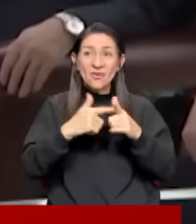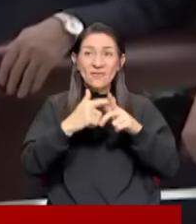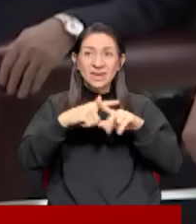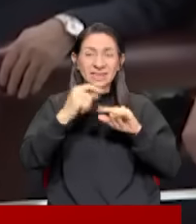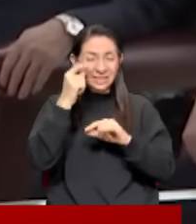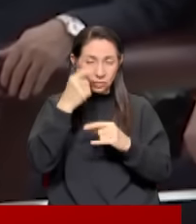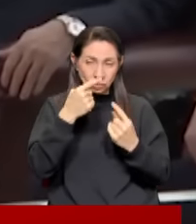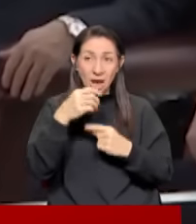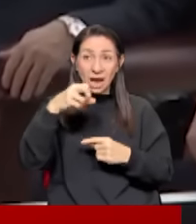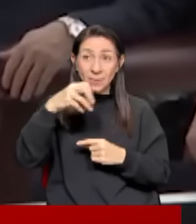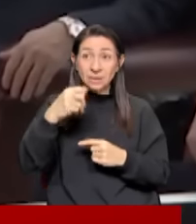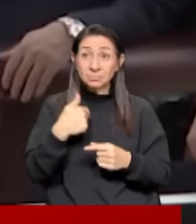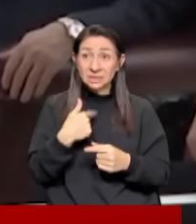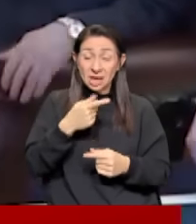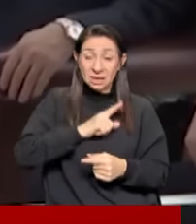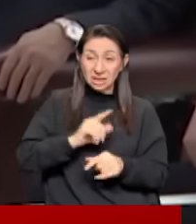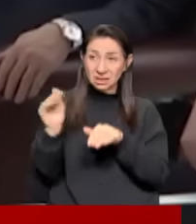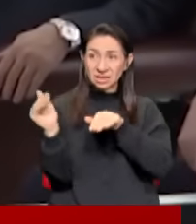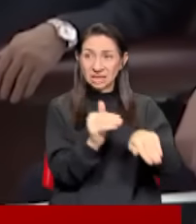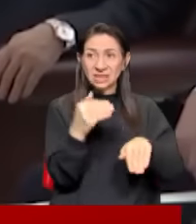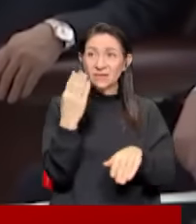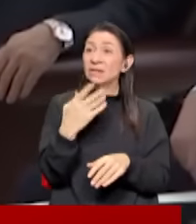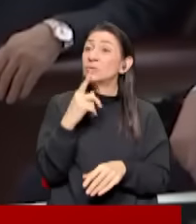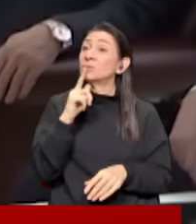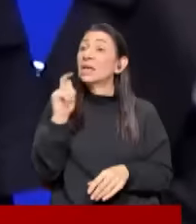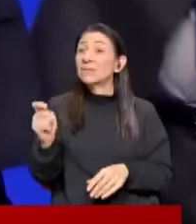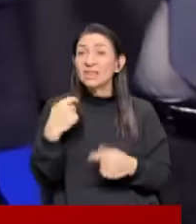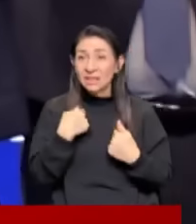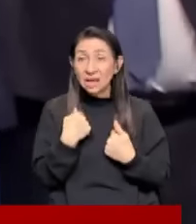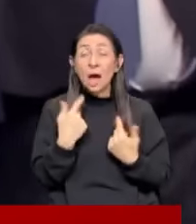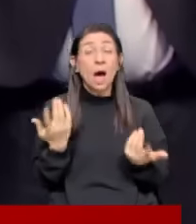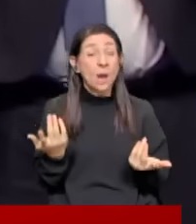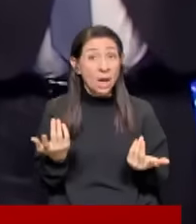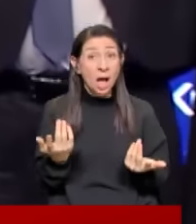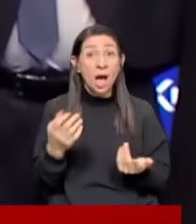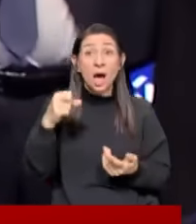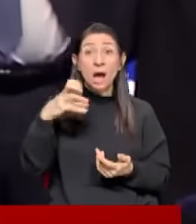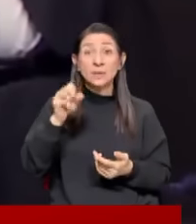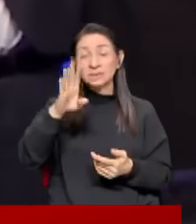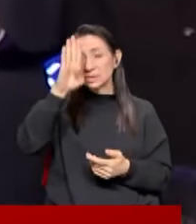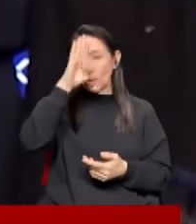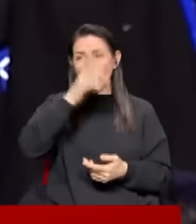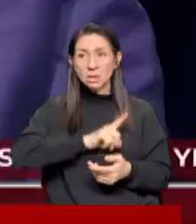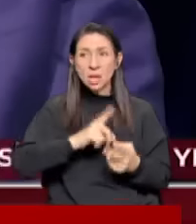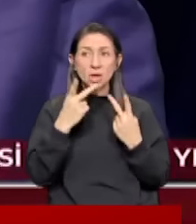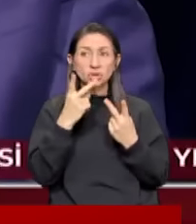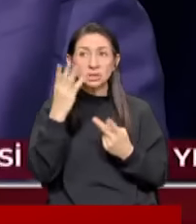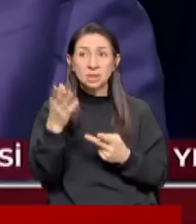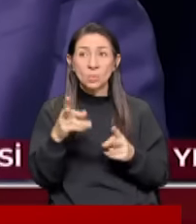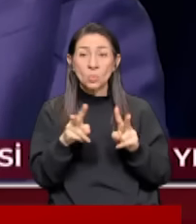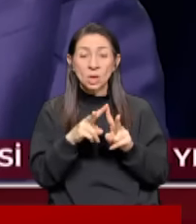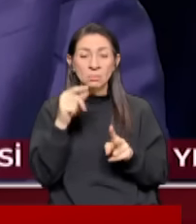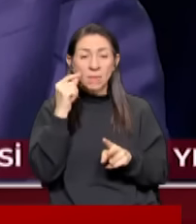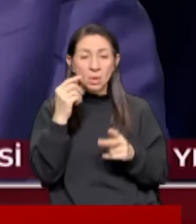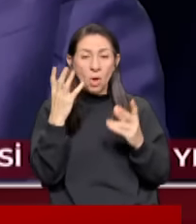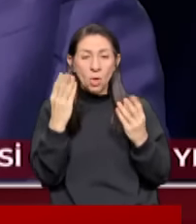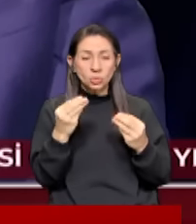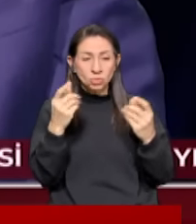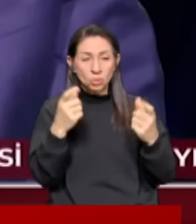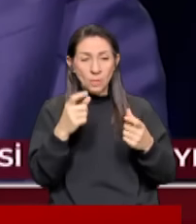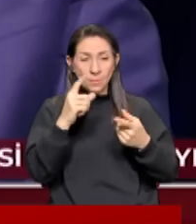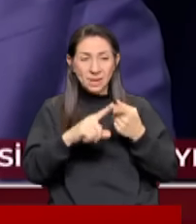konuştu. AK Parti'ye bizim adayımızı destekleyin teklifinde bulunduk dedi. Ama AK Parti İstanbul adayını açıkladı. Murat Bey'in tabii bulunmuş